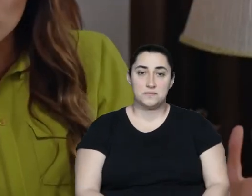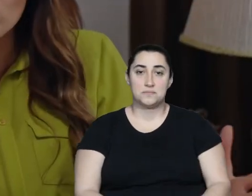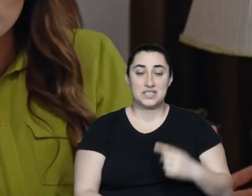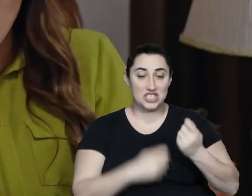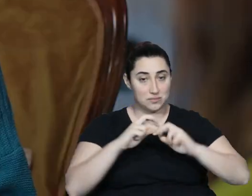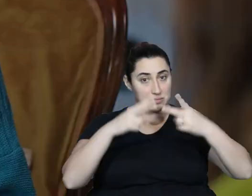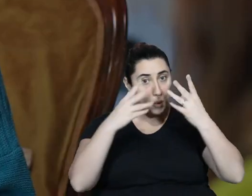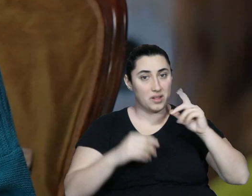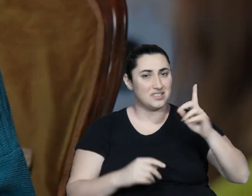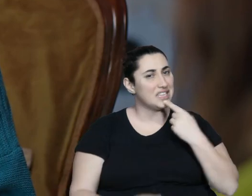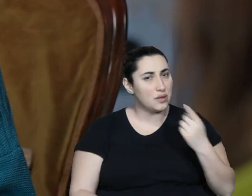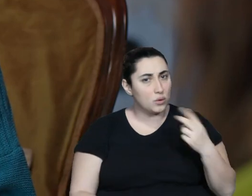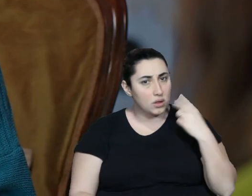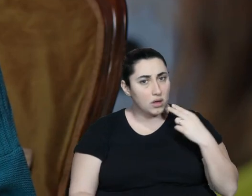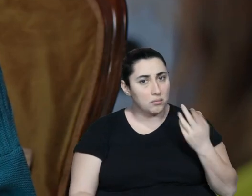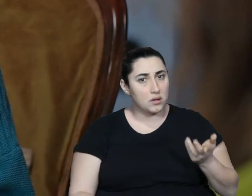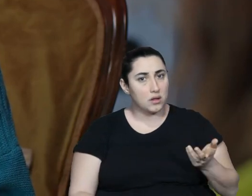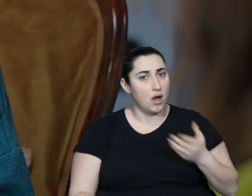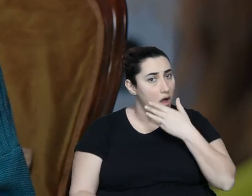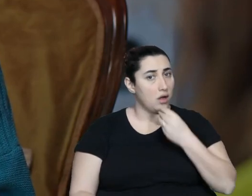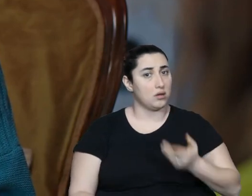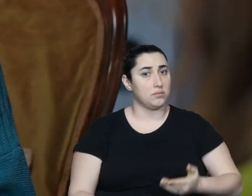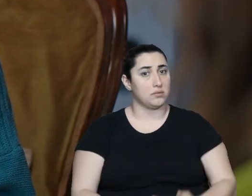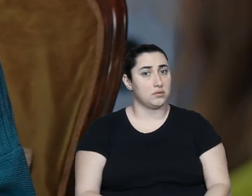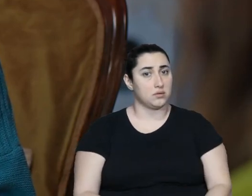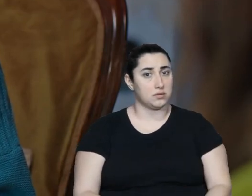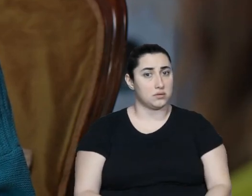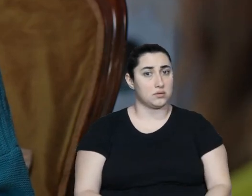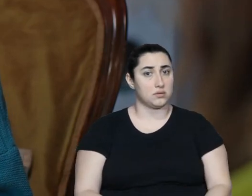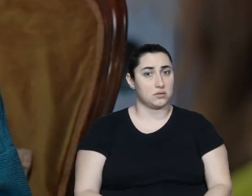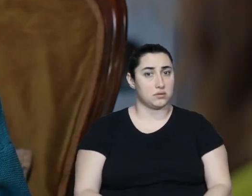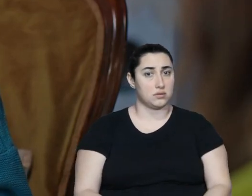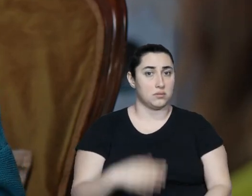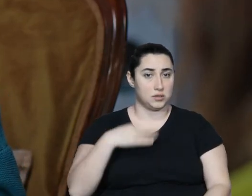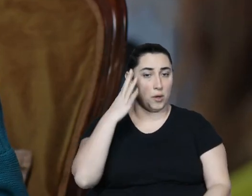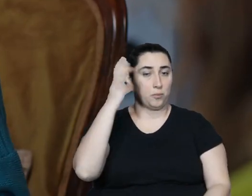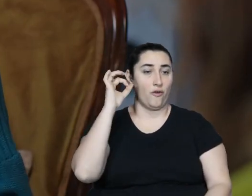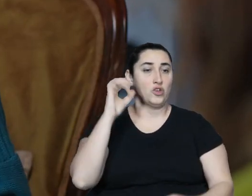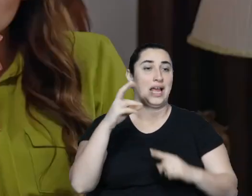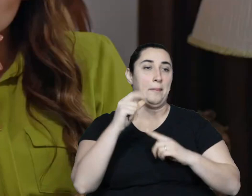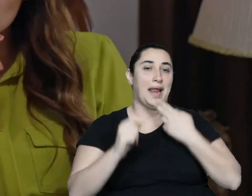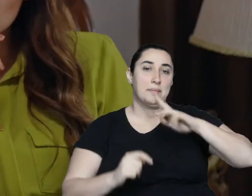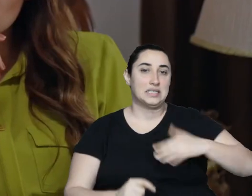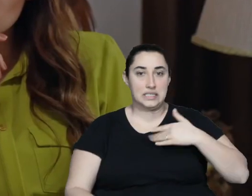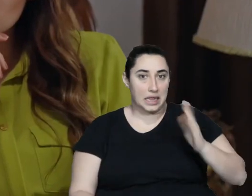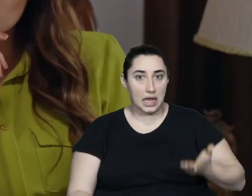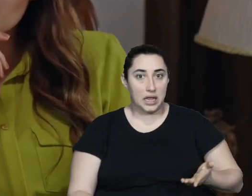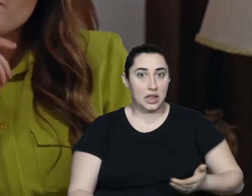bir kariyeri olur ya. Ne diyorsun abla? Ayıp değil mi? Biz de Profesör İbrahim'in kızları değiliz sonuçta.